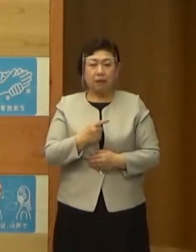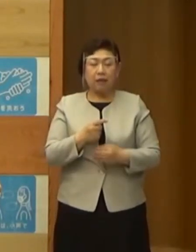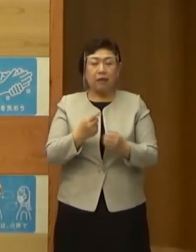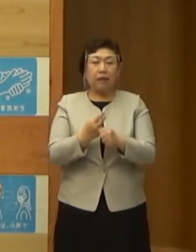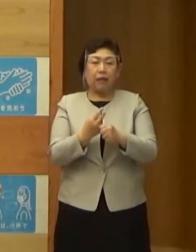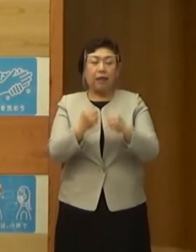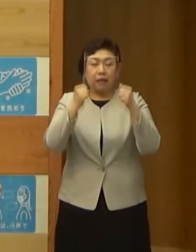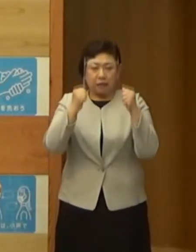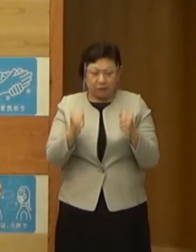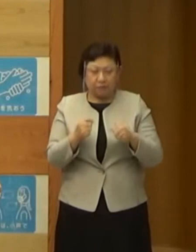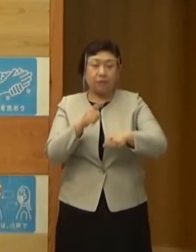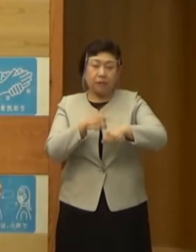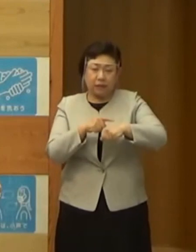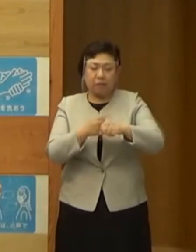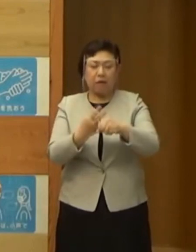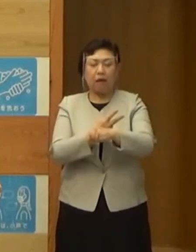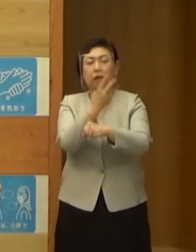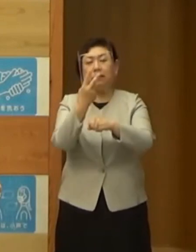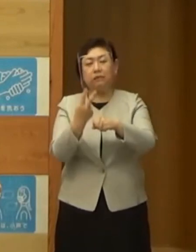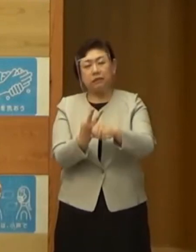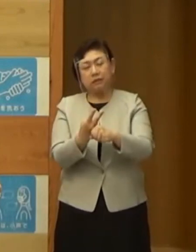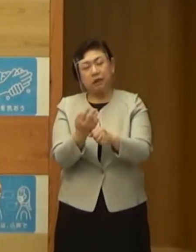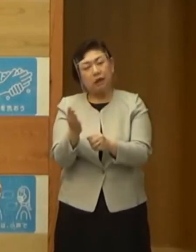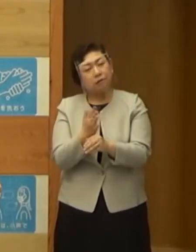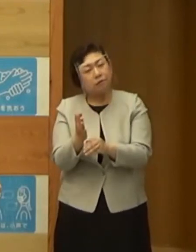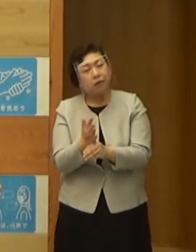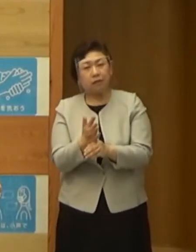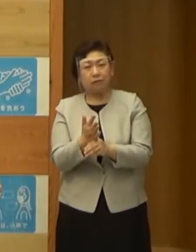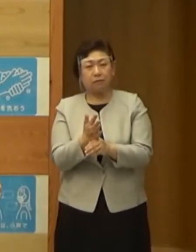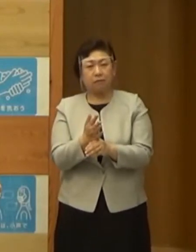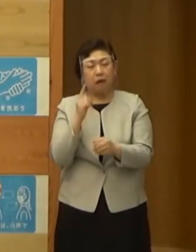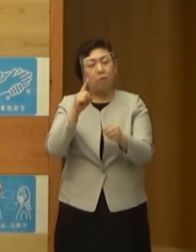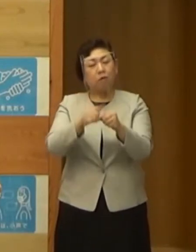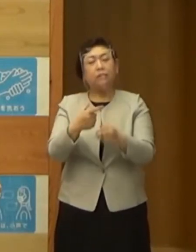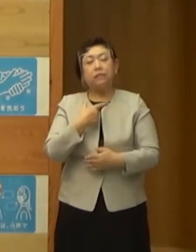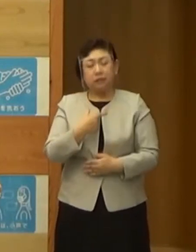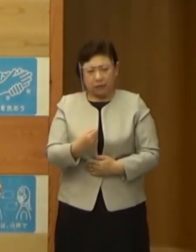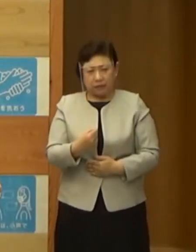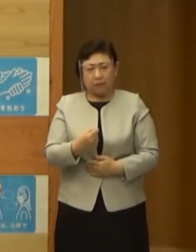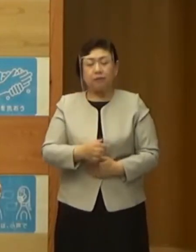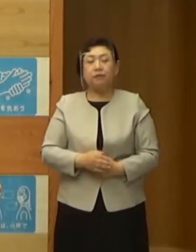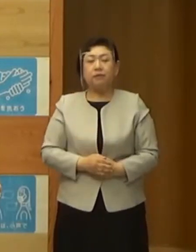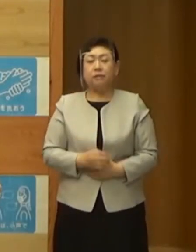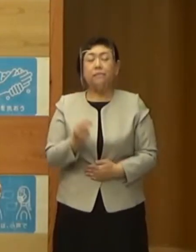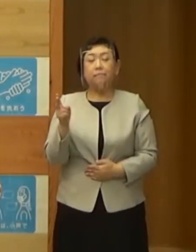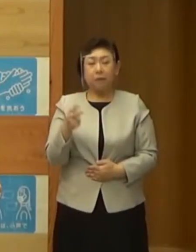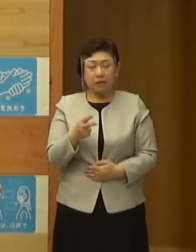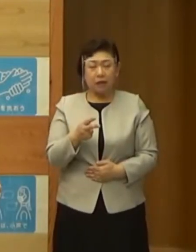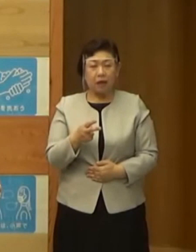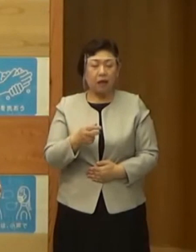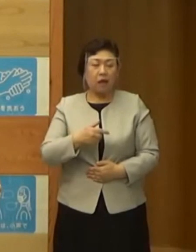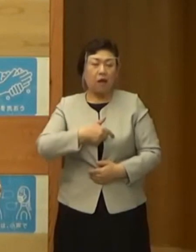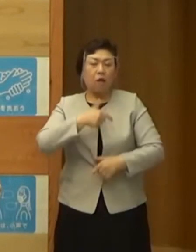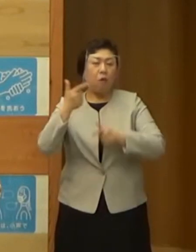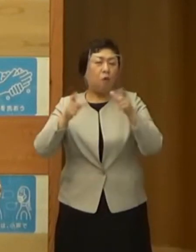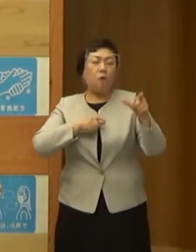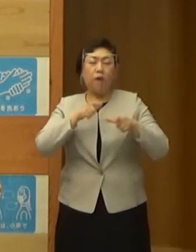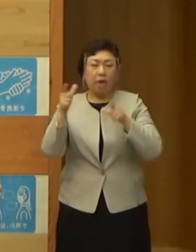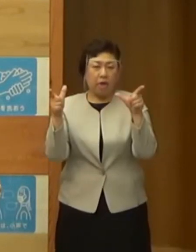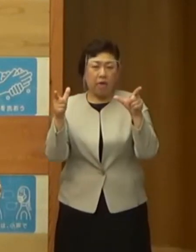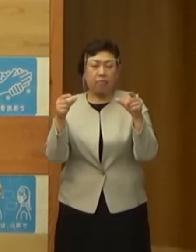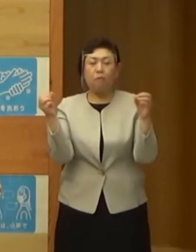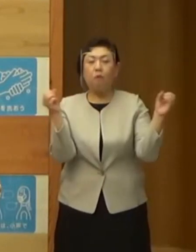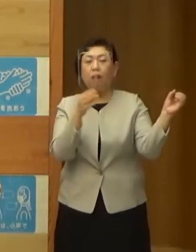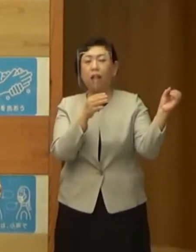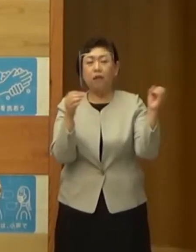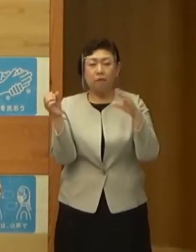2時間を目安に制限を設けさせていただきます。また、大声での会